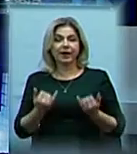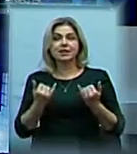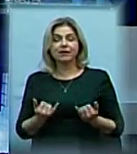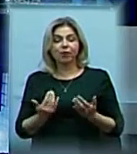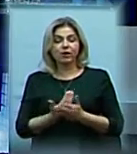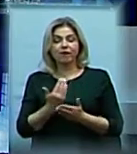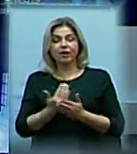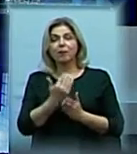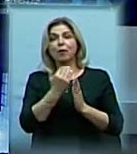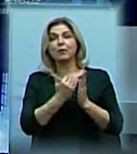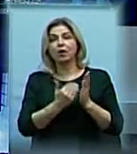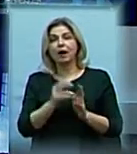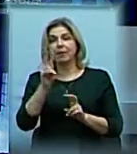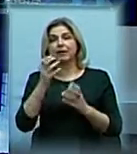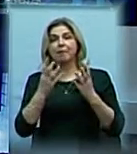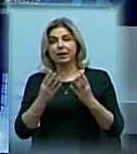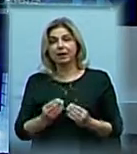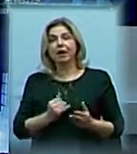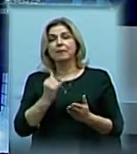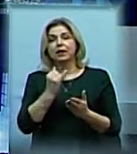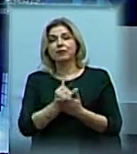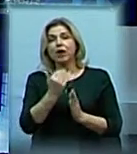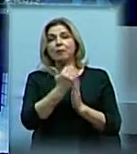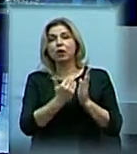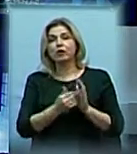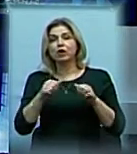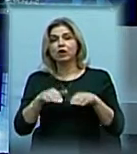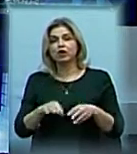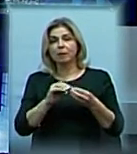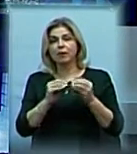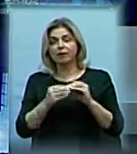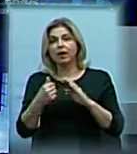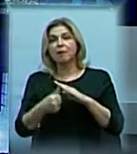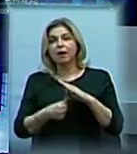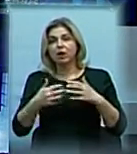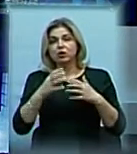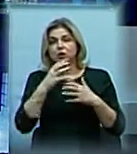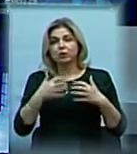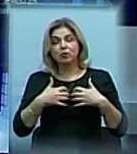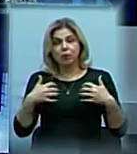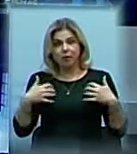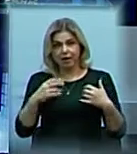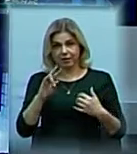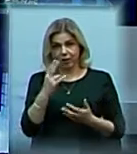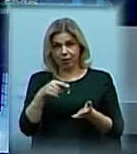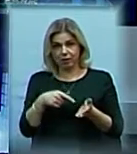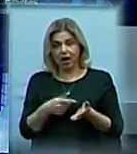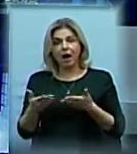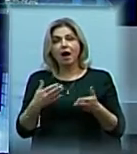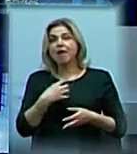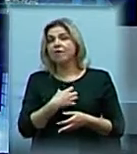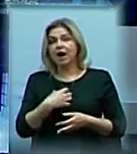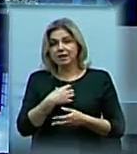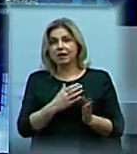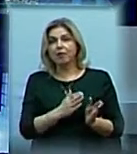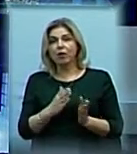Сьогоднішній випуск програми «Тема дня» буде присвячений програмам з вирішення проблеми безпритульних тварин у Миколаєві. Які основні аспекти кожної